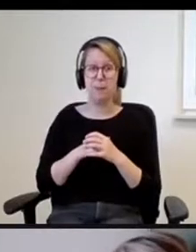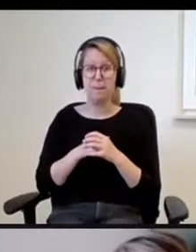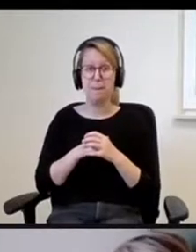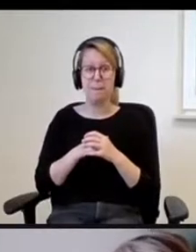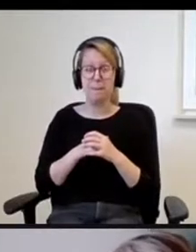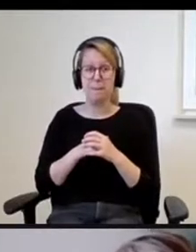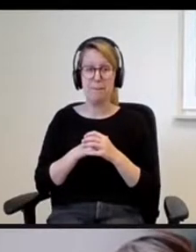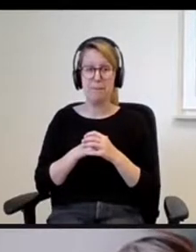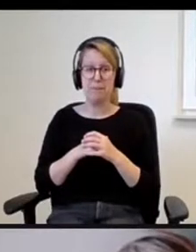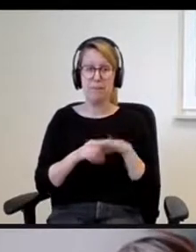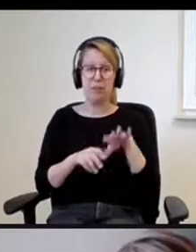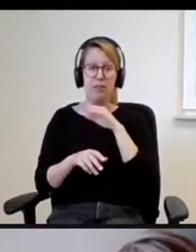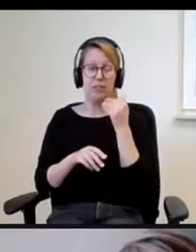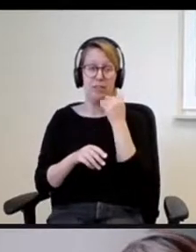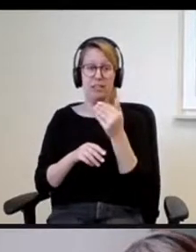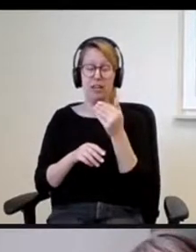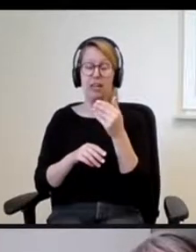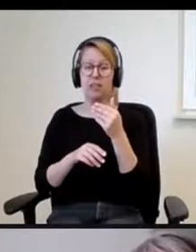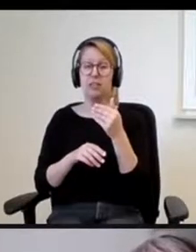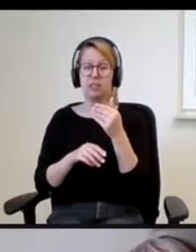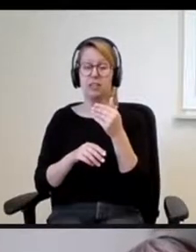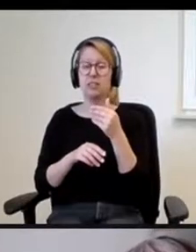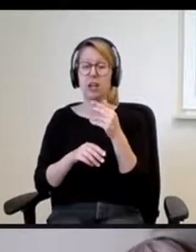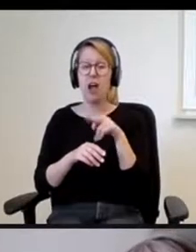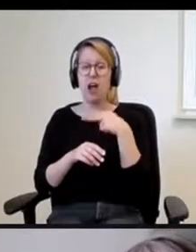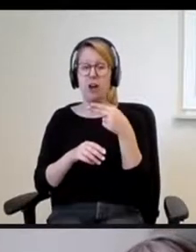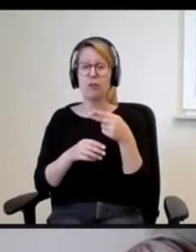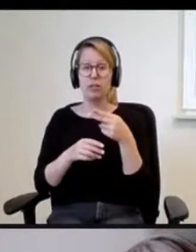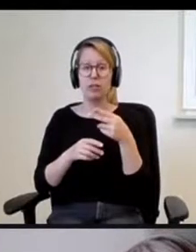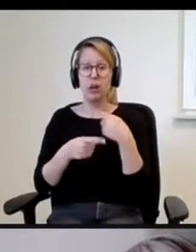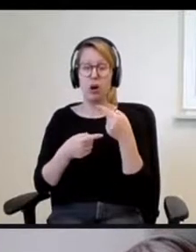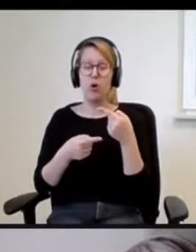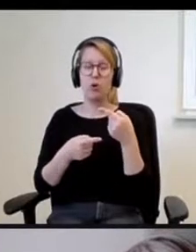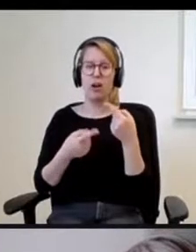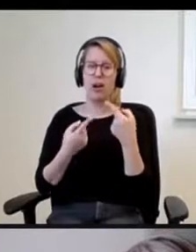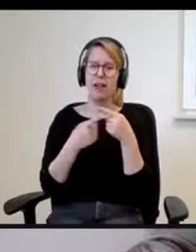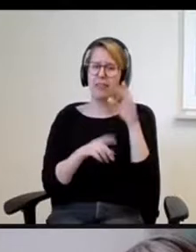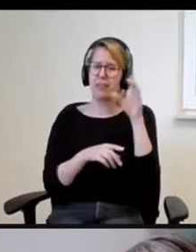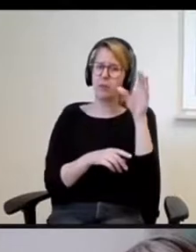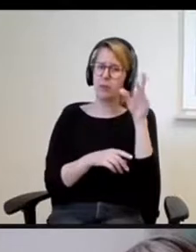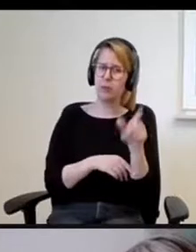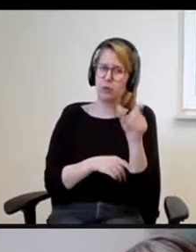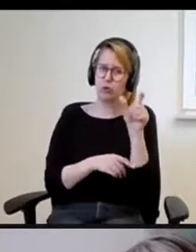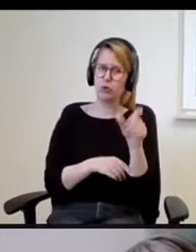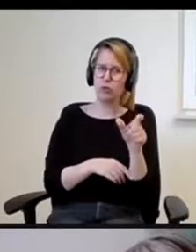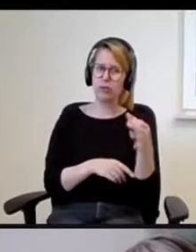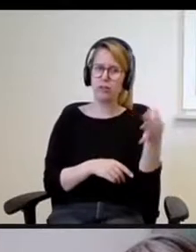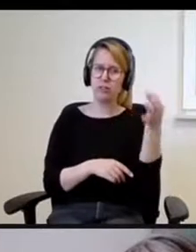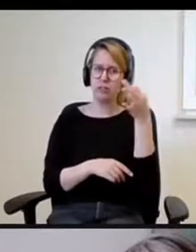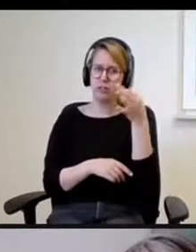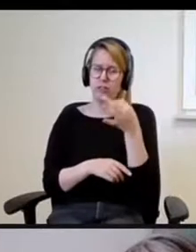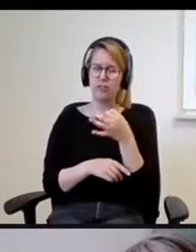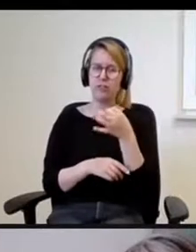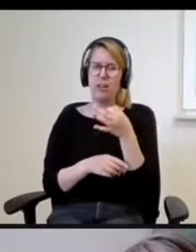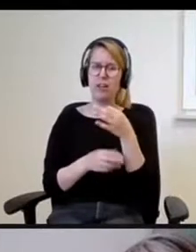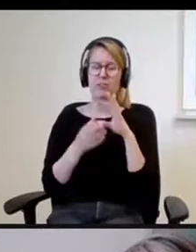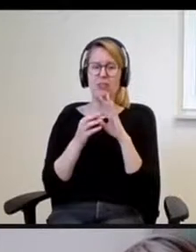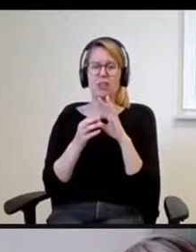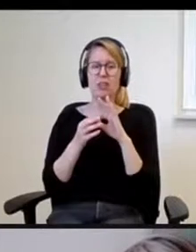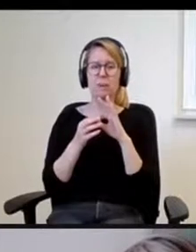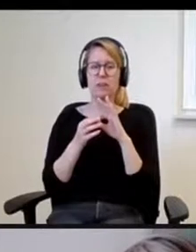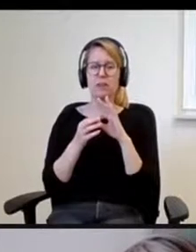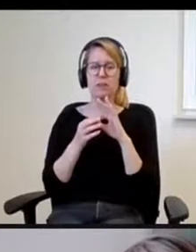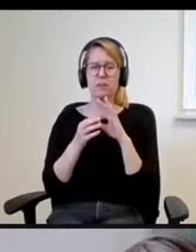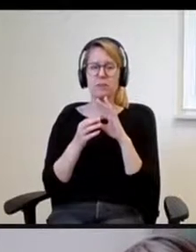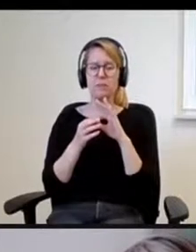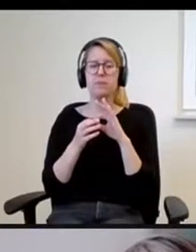il évoque la question de la reconnaissance du statut de salarié handicapé. Et ça revient aussi dans une autre remarque dans